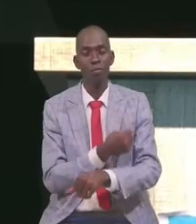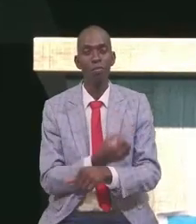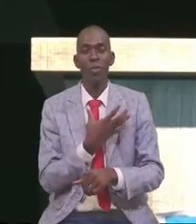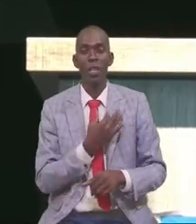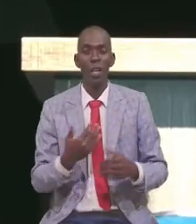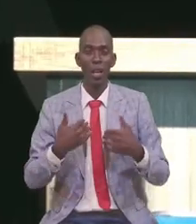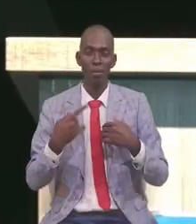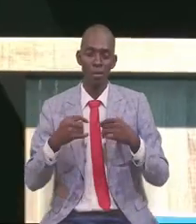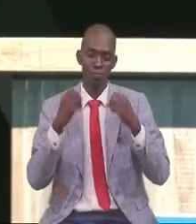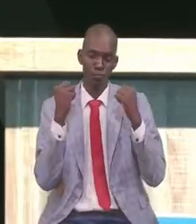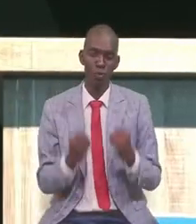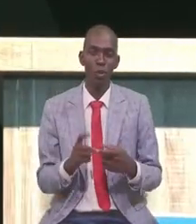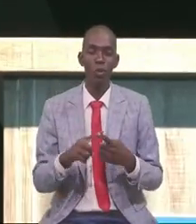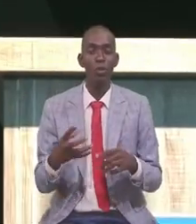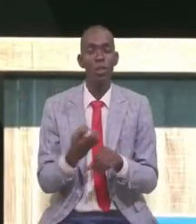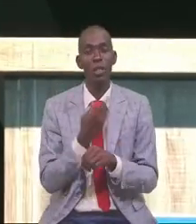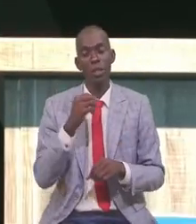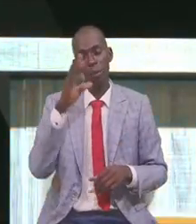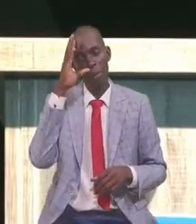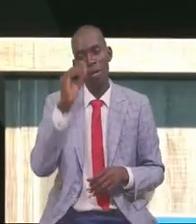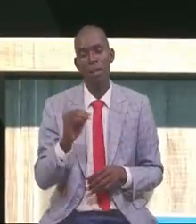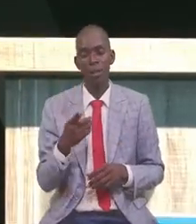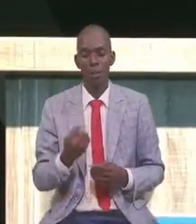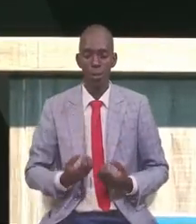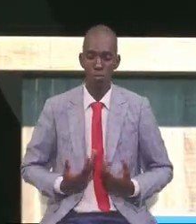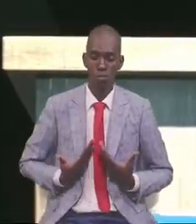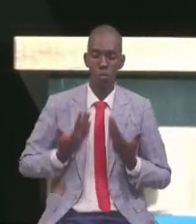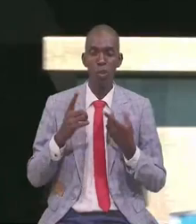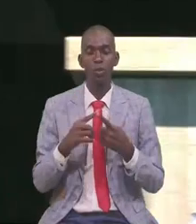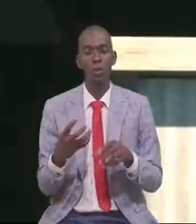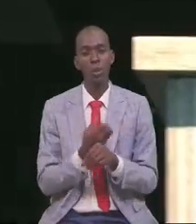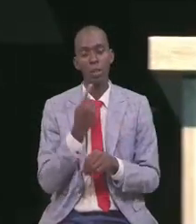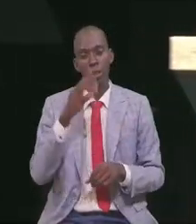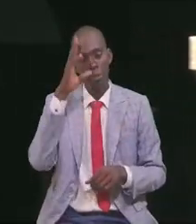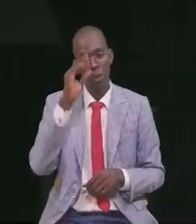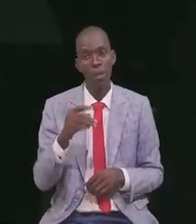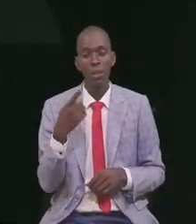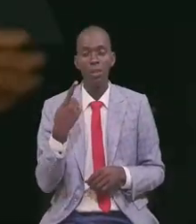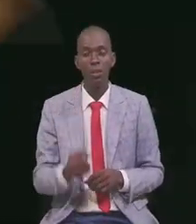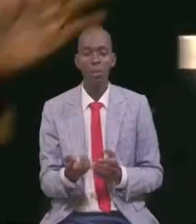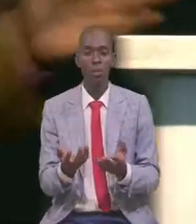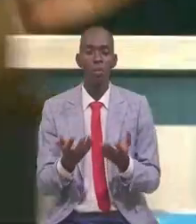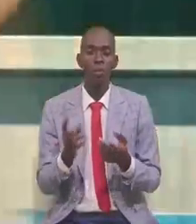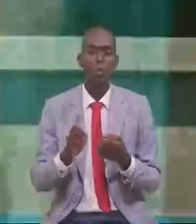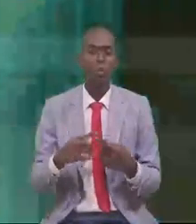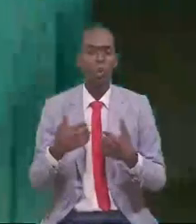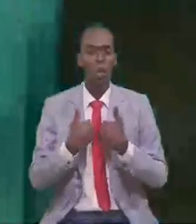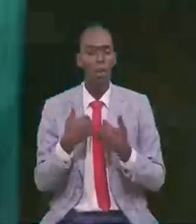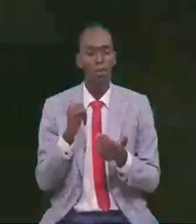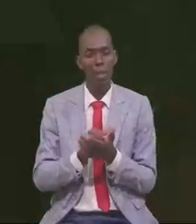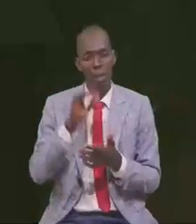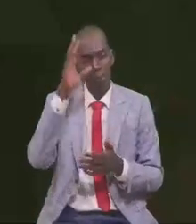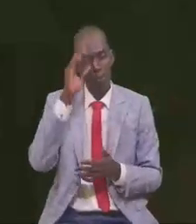porter l'homme, la passion de porter l'homme, le désir de voir l'homme en la